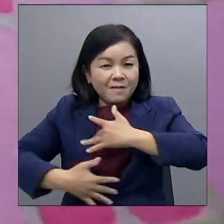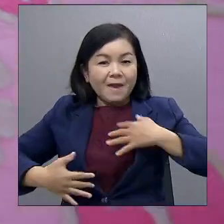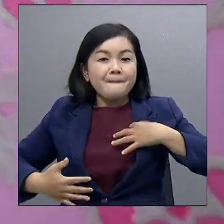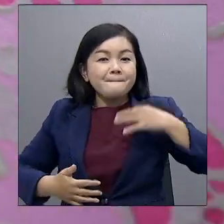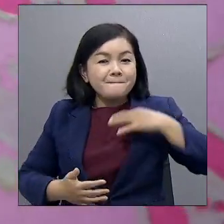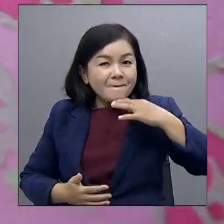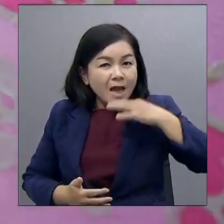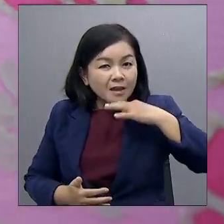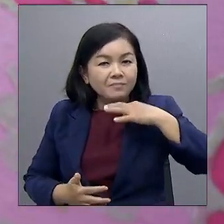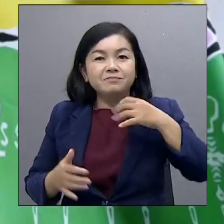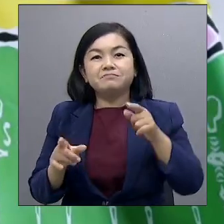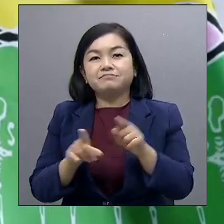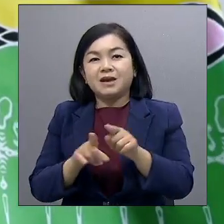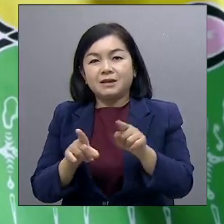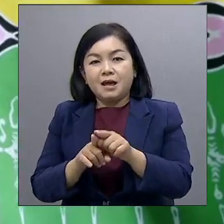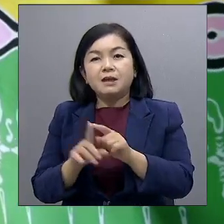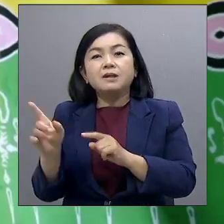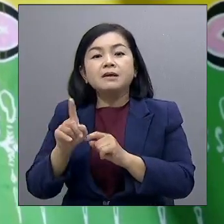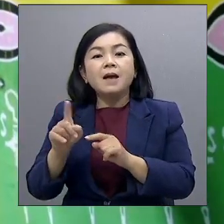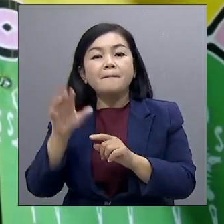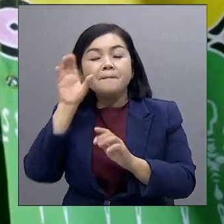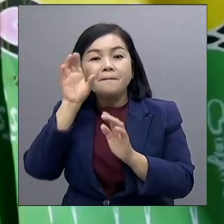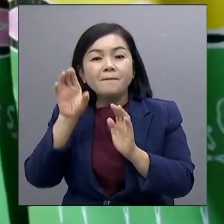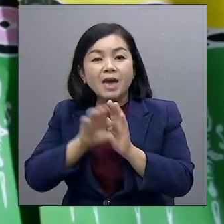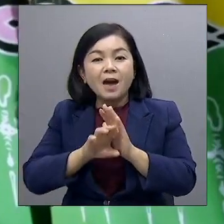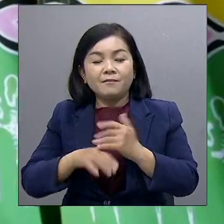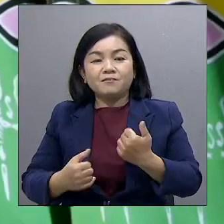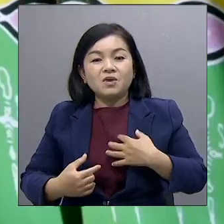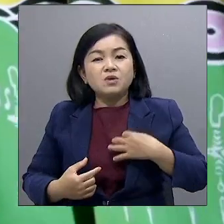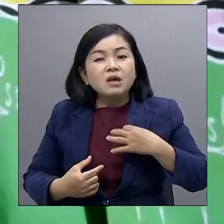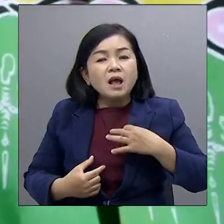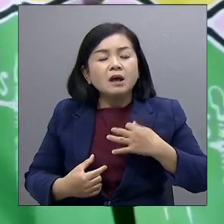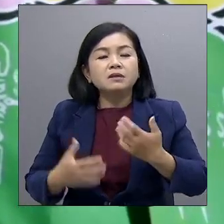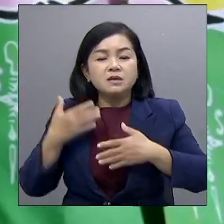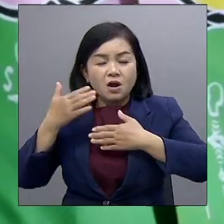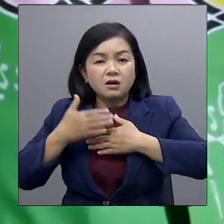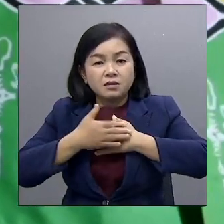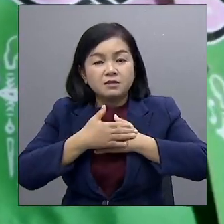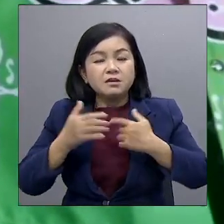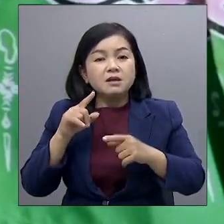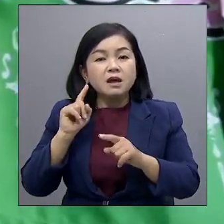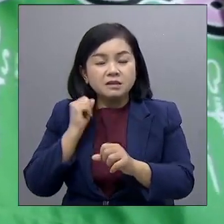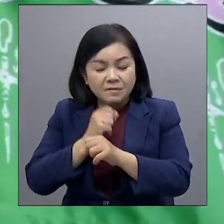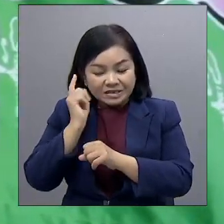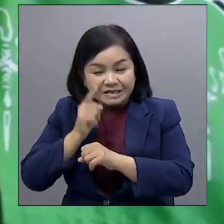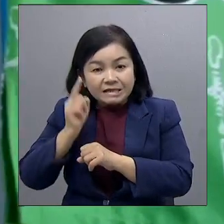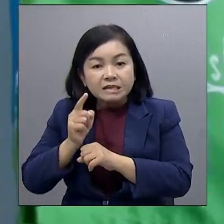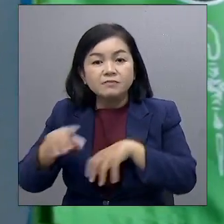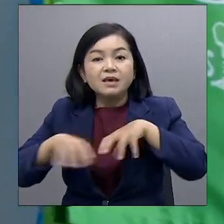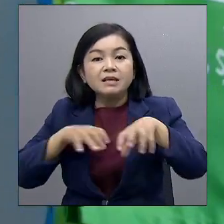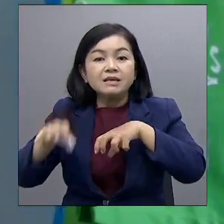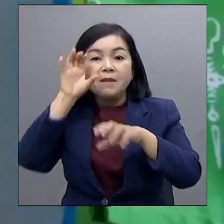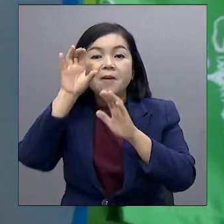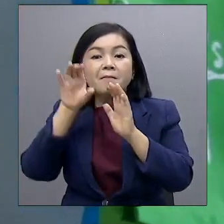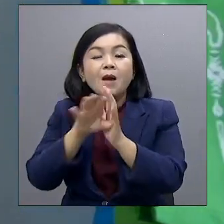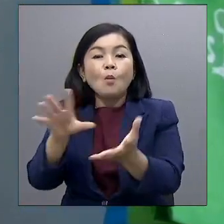ลายจำปูนพูงาโดยนำลายดังกล่าวมาต่อยอดผลิตเป็นลวดลายบนผืนผ้าจริงและนำไปจัดนิทรรศการจาก